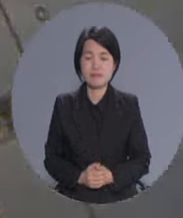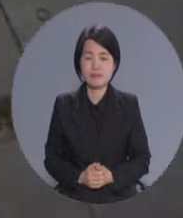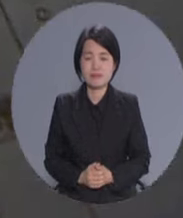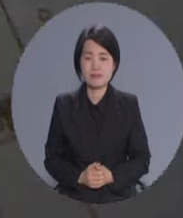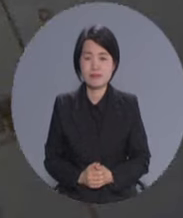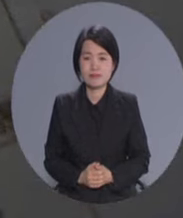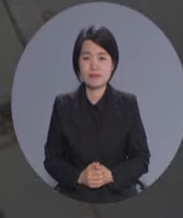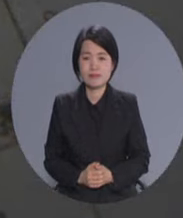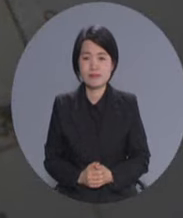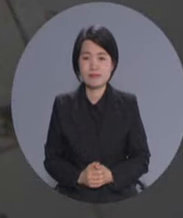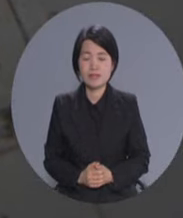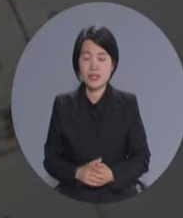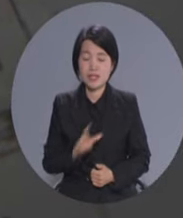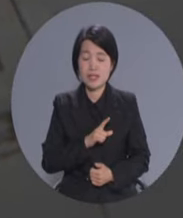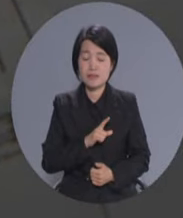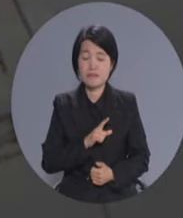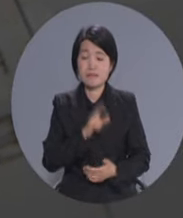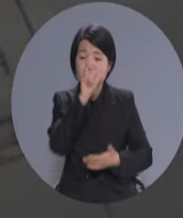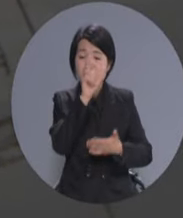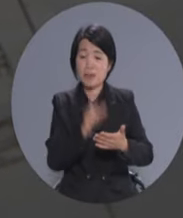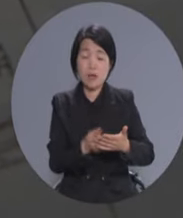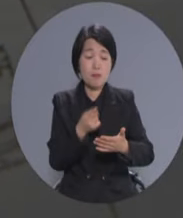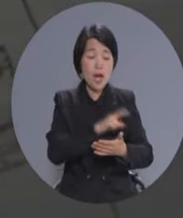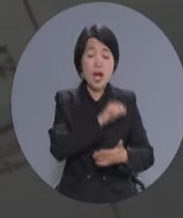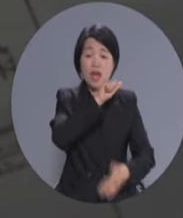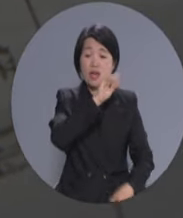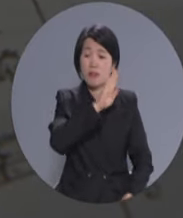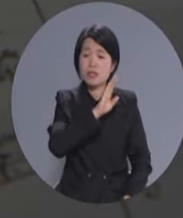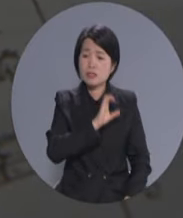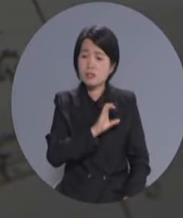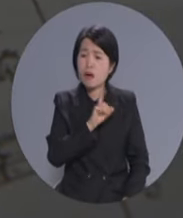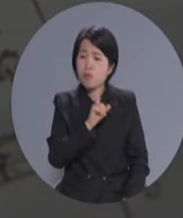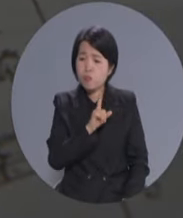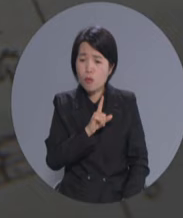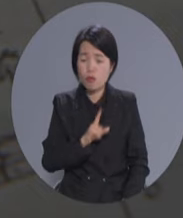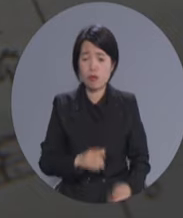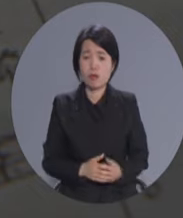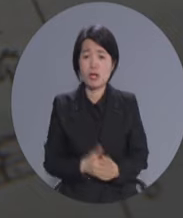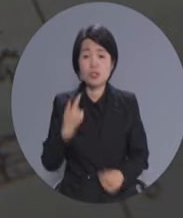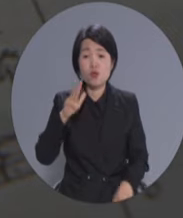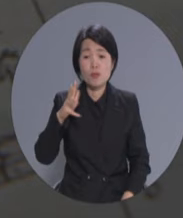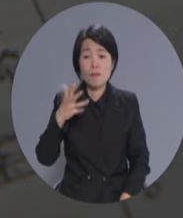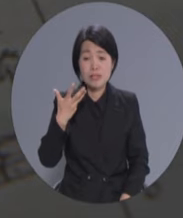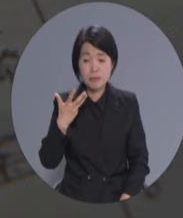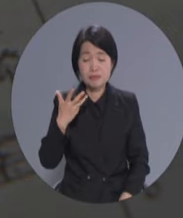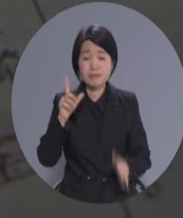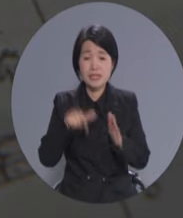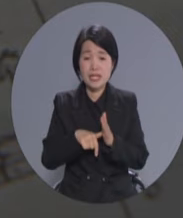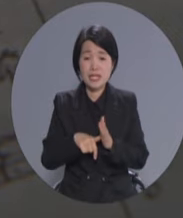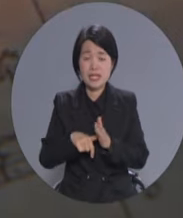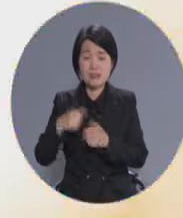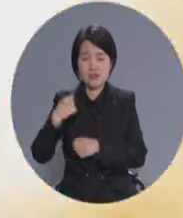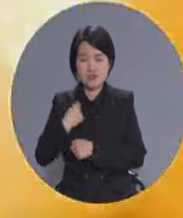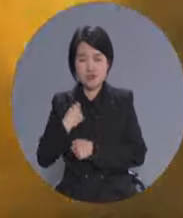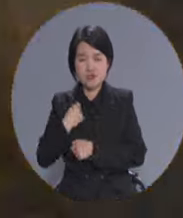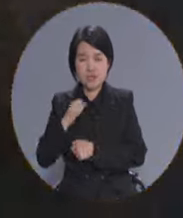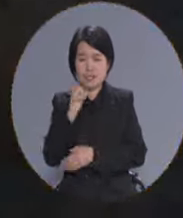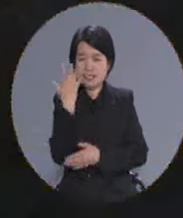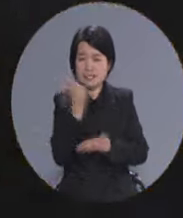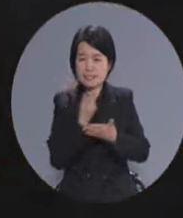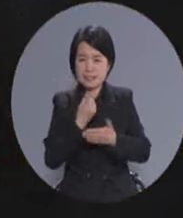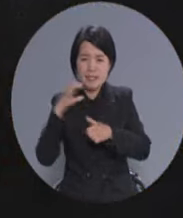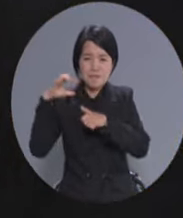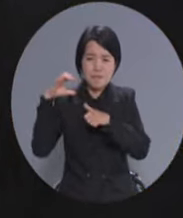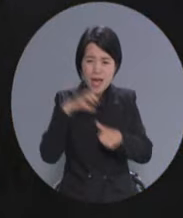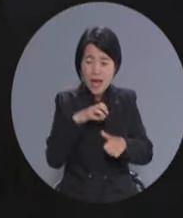기자입니다 이름 옆에 적힌 ABC 등급 1980년 신군부의 이른바 언론인 정화